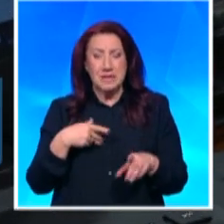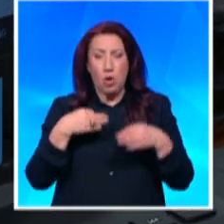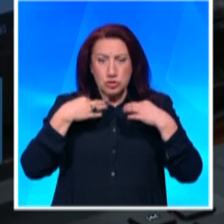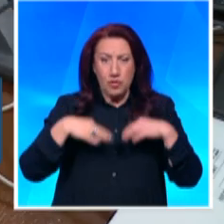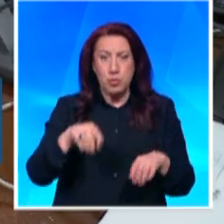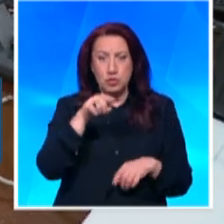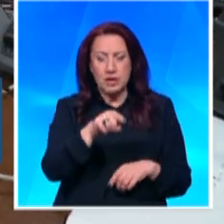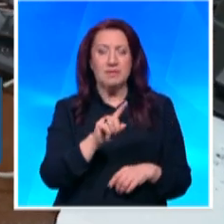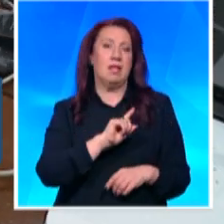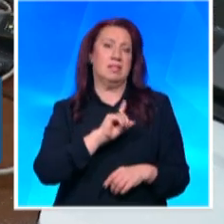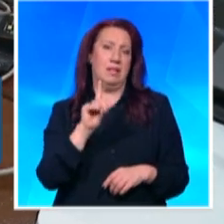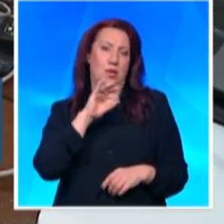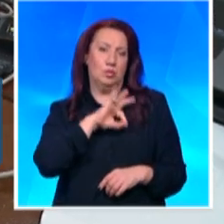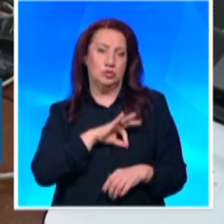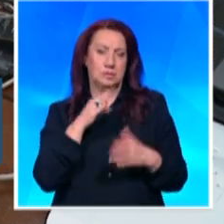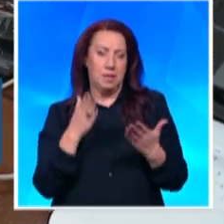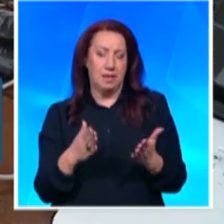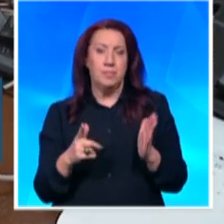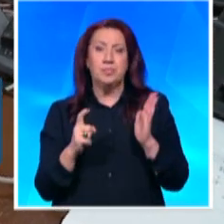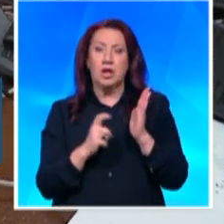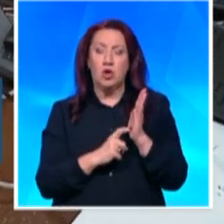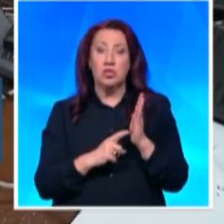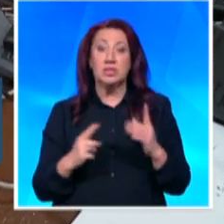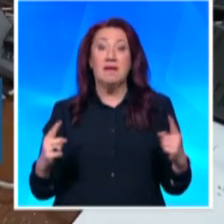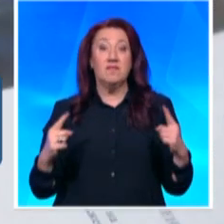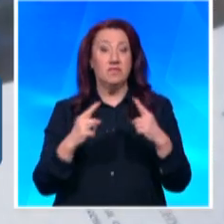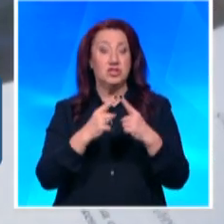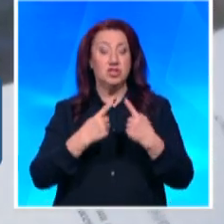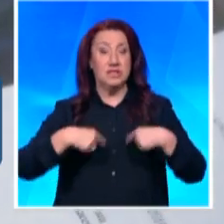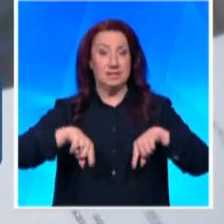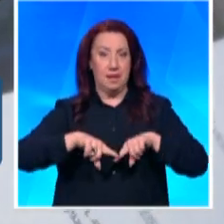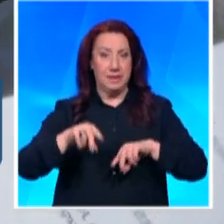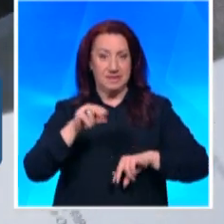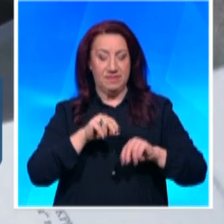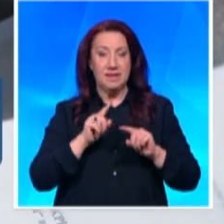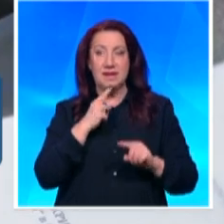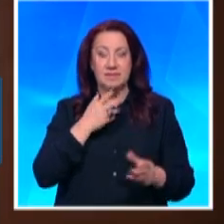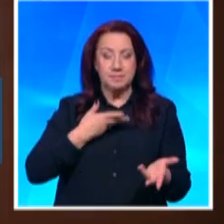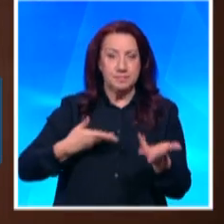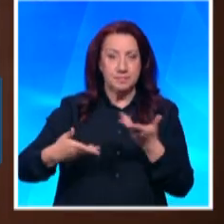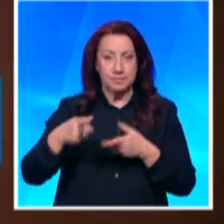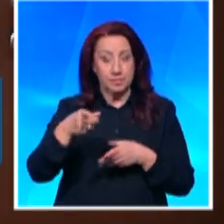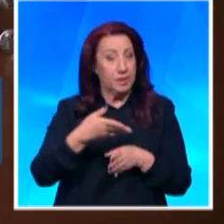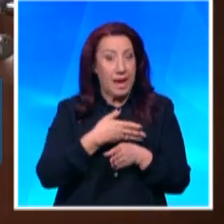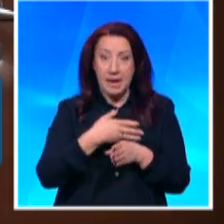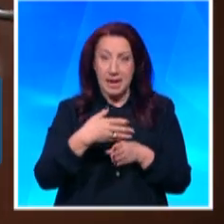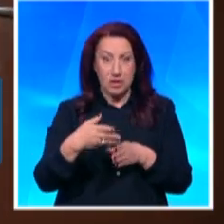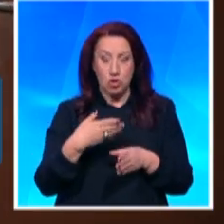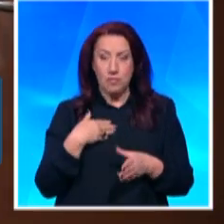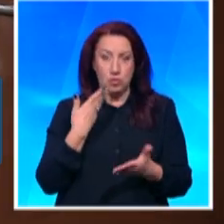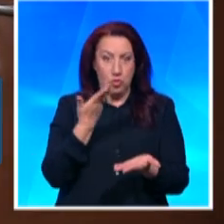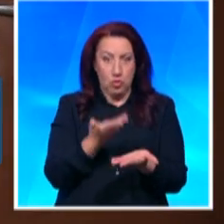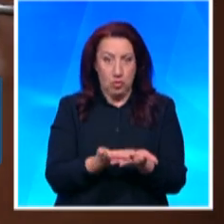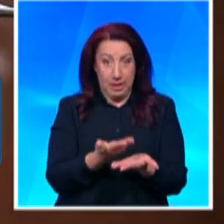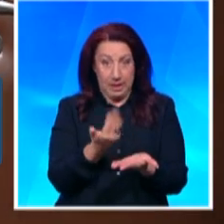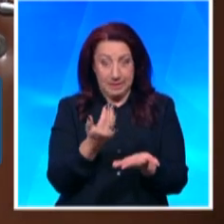неуспешно. Според закона Висшият съдебен съвет първо е длъжен да обсъди дали искането е редовно. Едва след това се гледа на